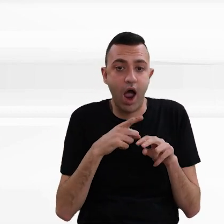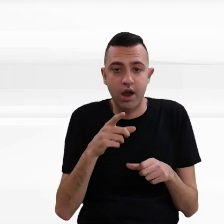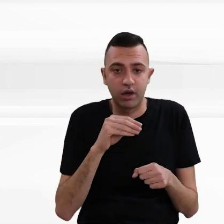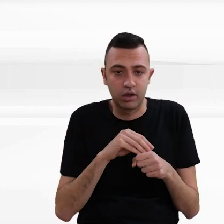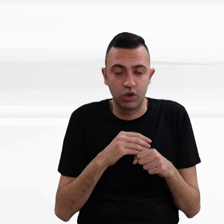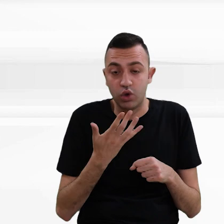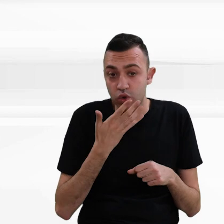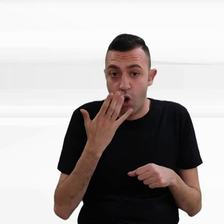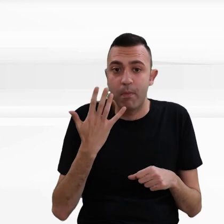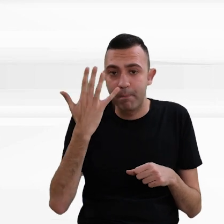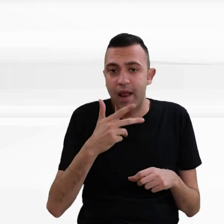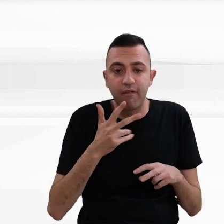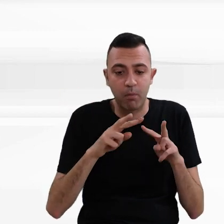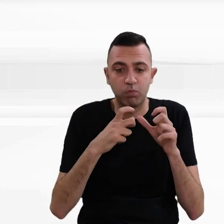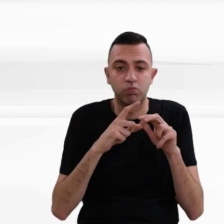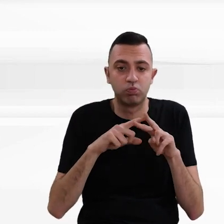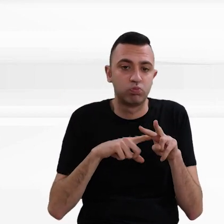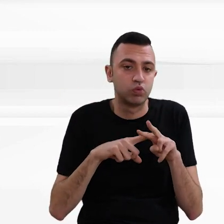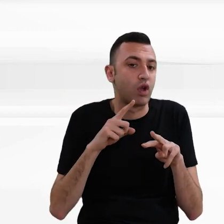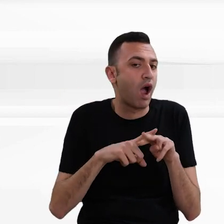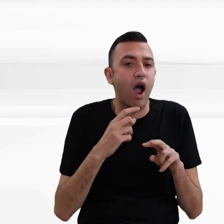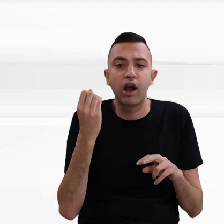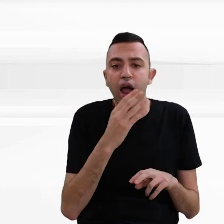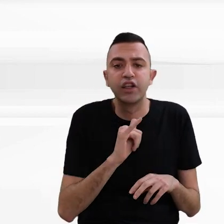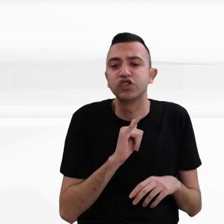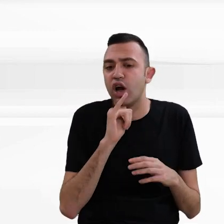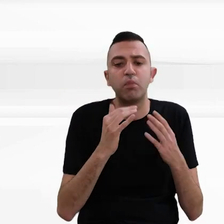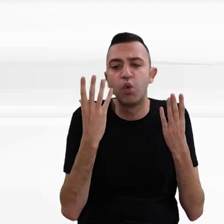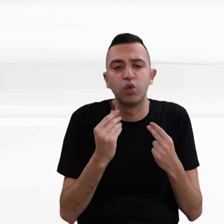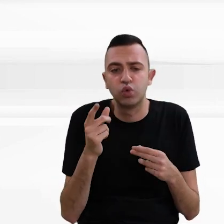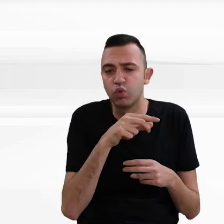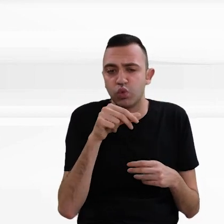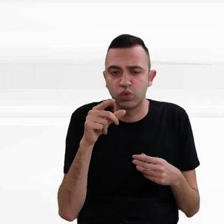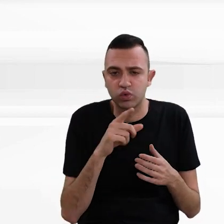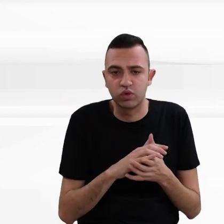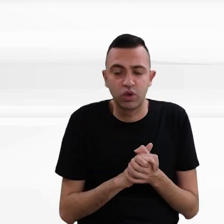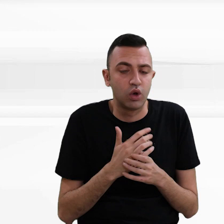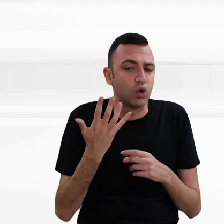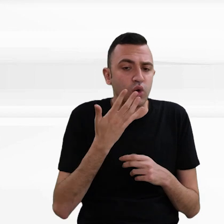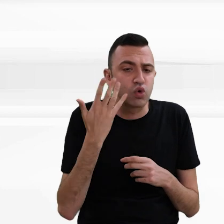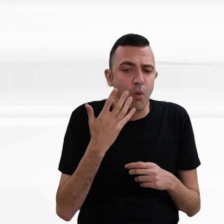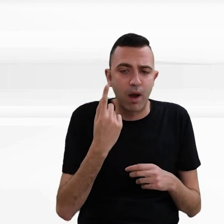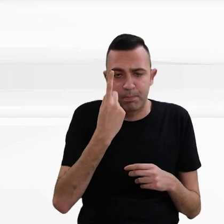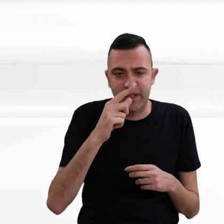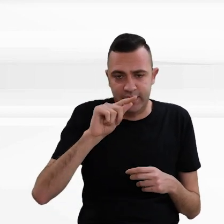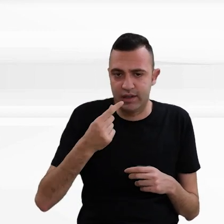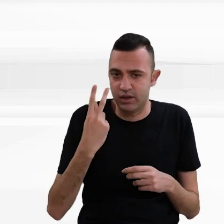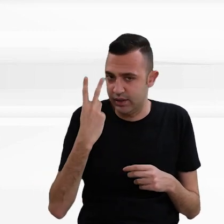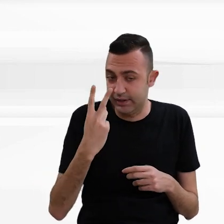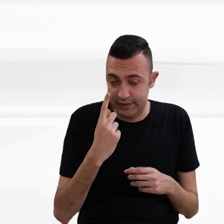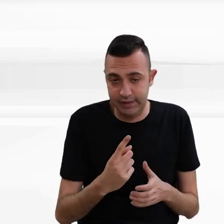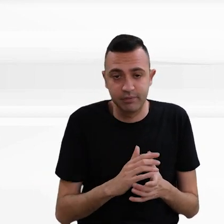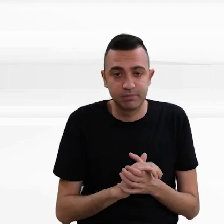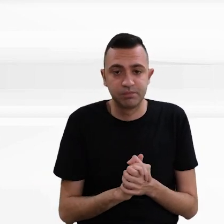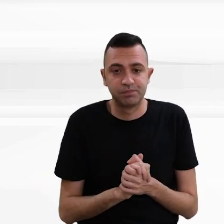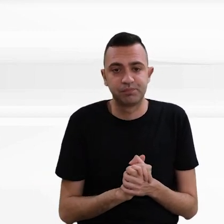seçeneğinde çorba pilav musakka yerse bakalım toplam kaç gram tuz tüketmiş olur çorba bir Tamam da iki gram